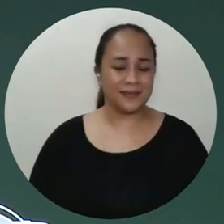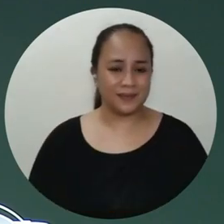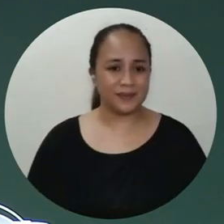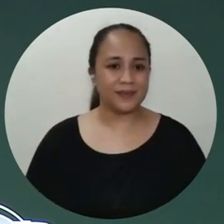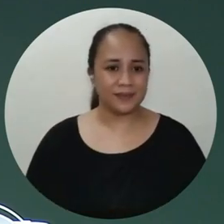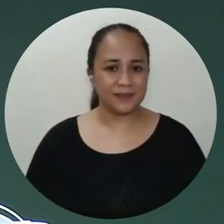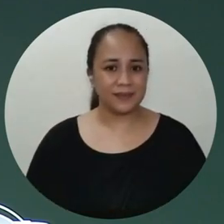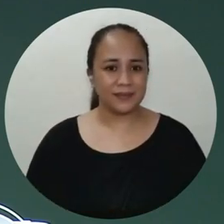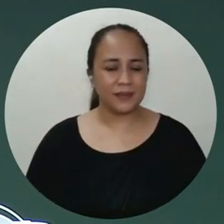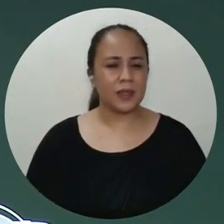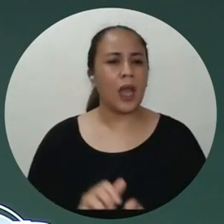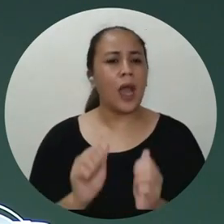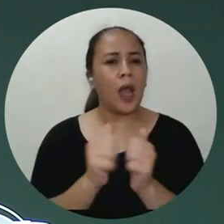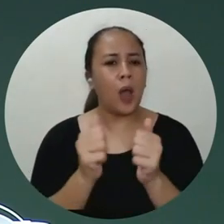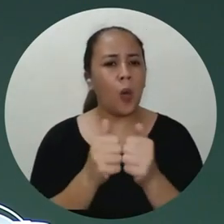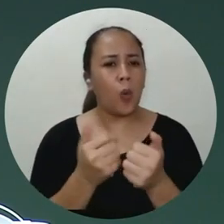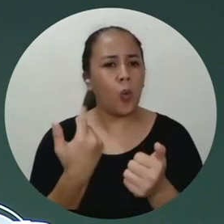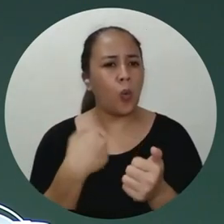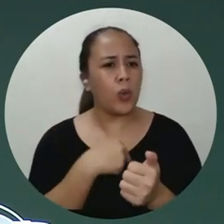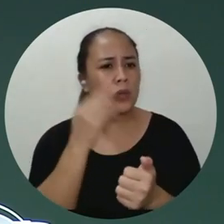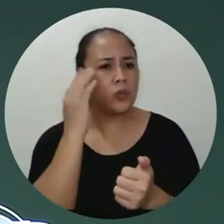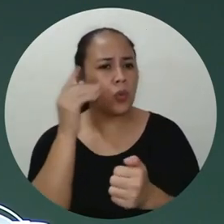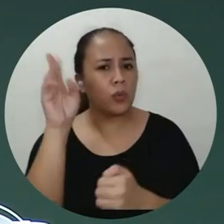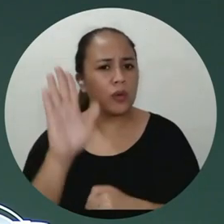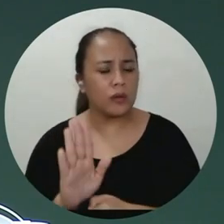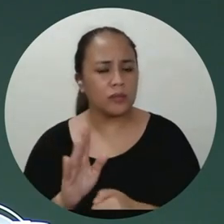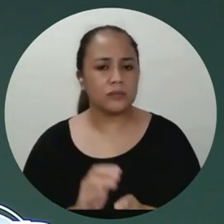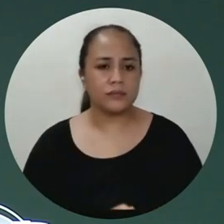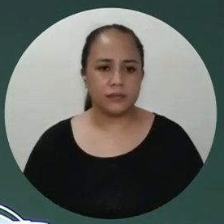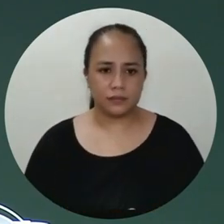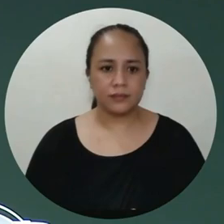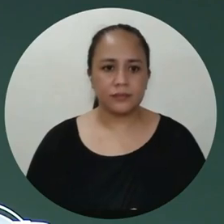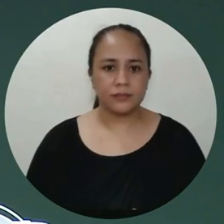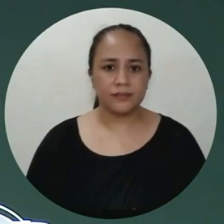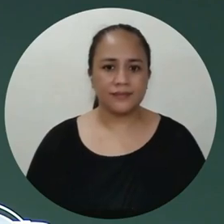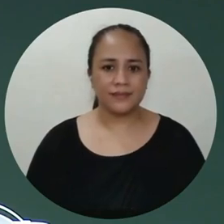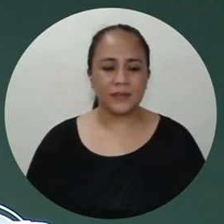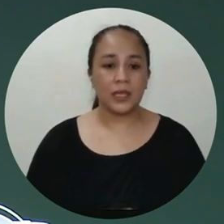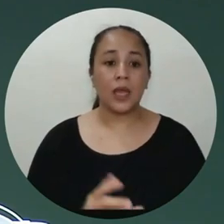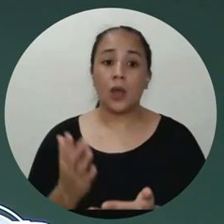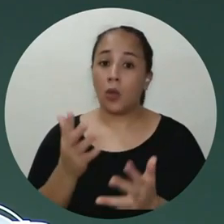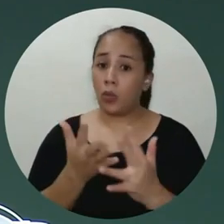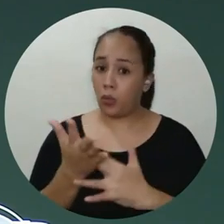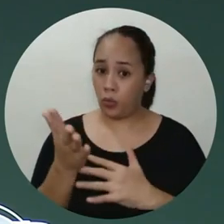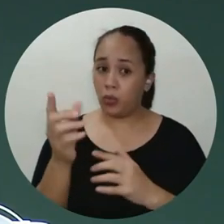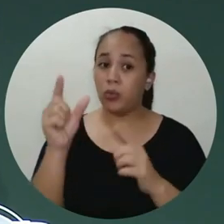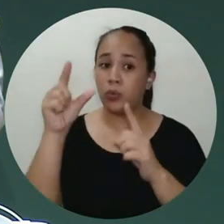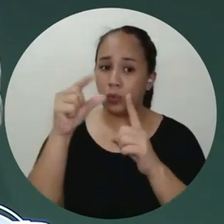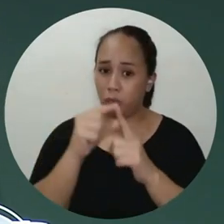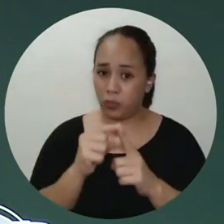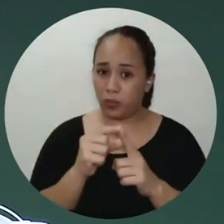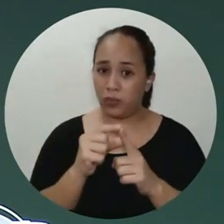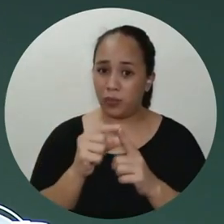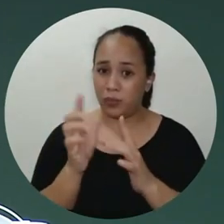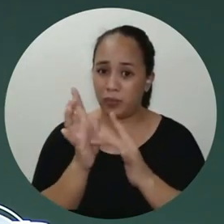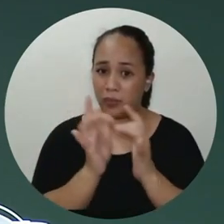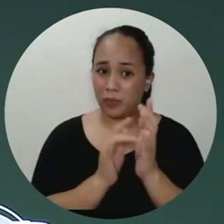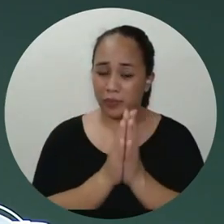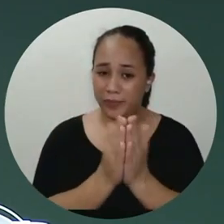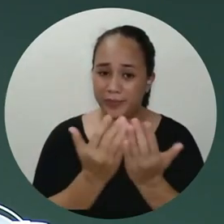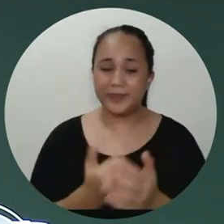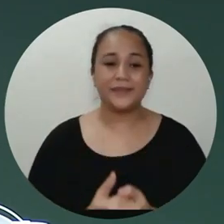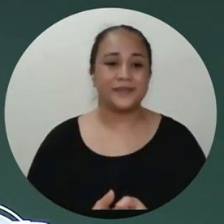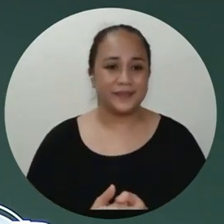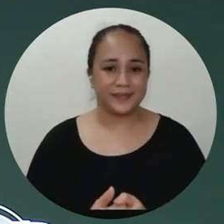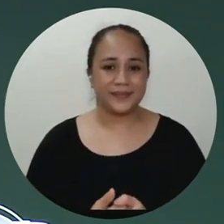우리가? So how could we know God? 말씀이요, 말씀. It is through the word. 우리에게 말씀을 주시고